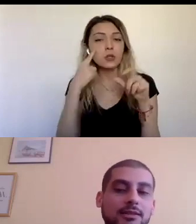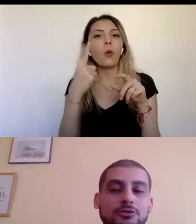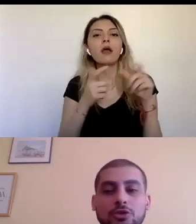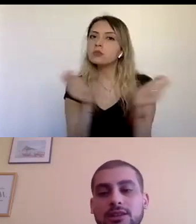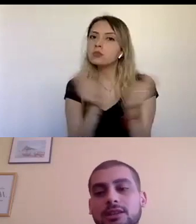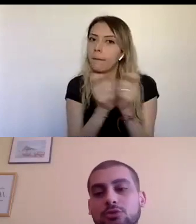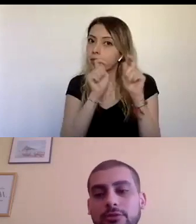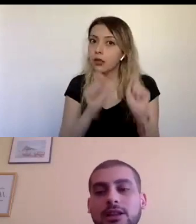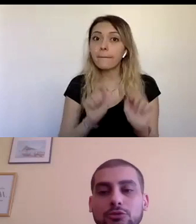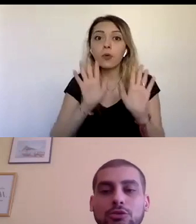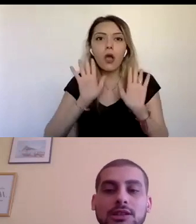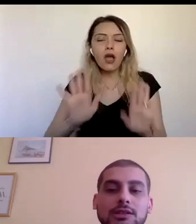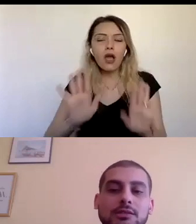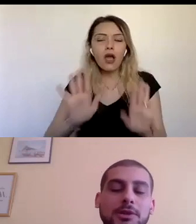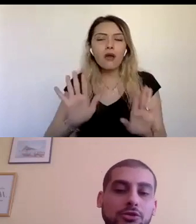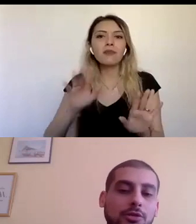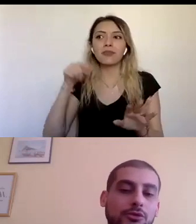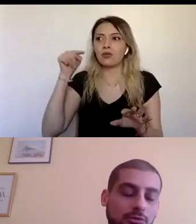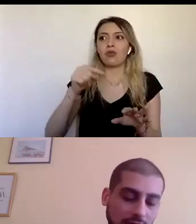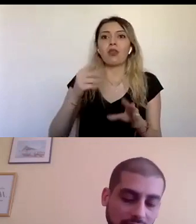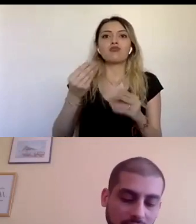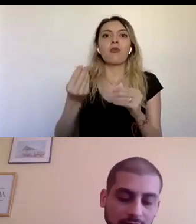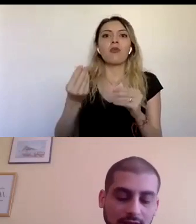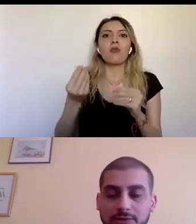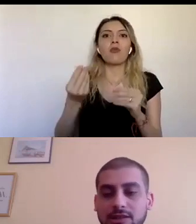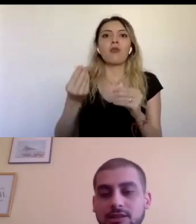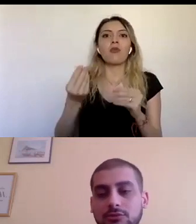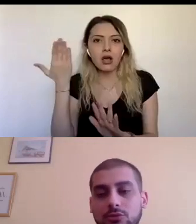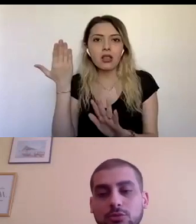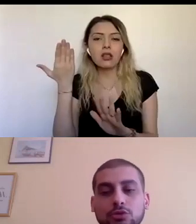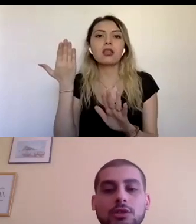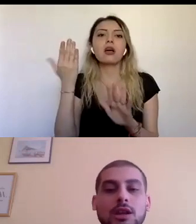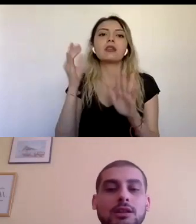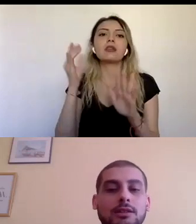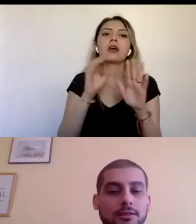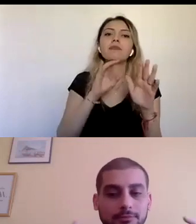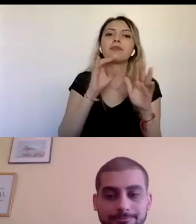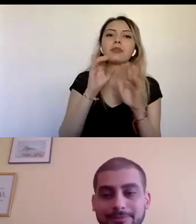gerek şu anki durumdan dolayı Microsoft'un, Instagram'ın, Netflix'in, YouTube'un